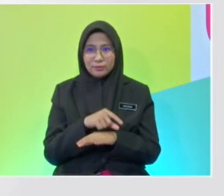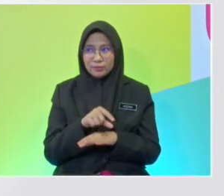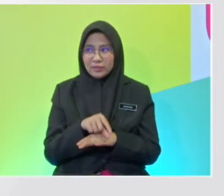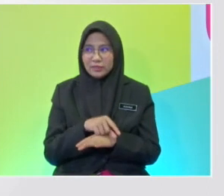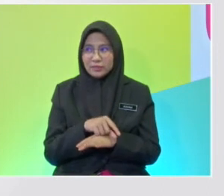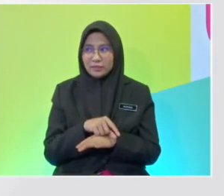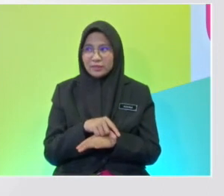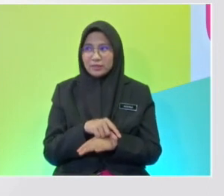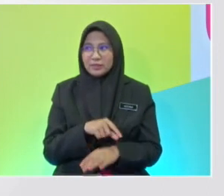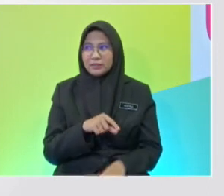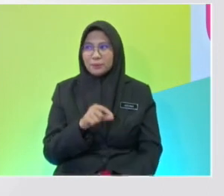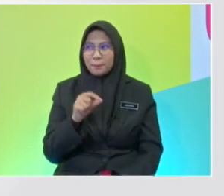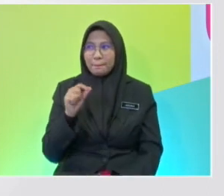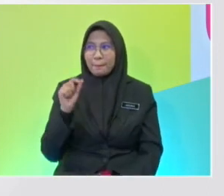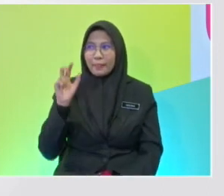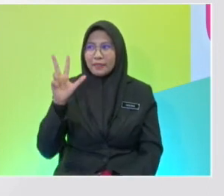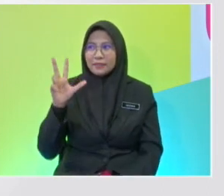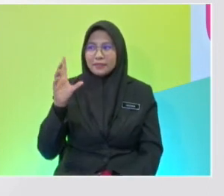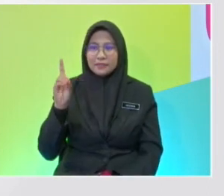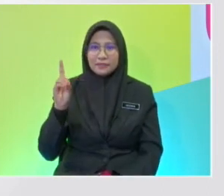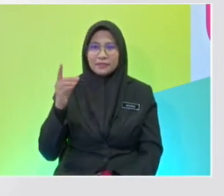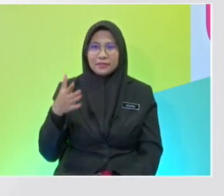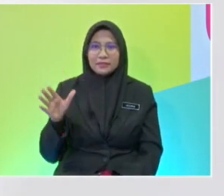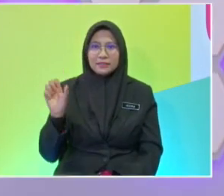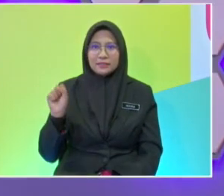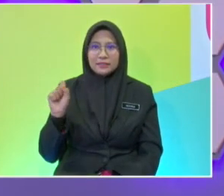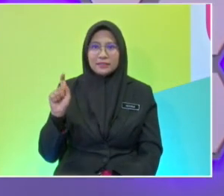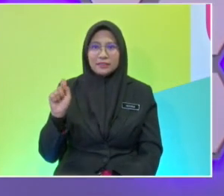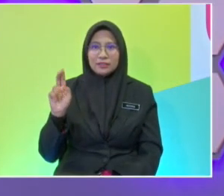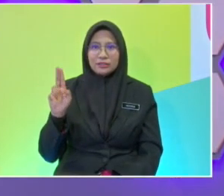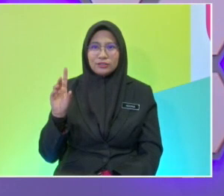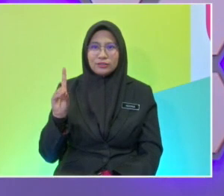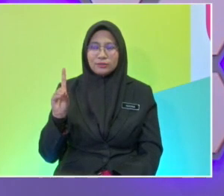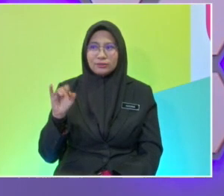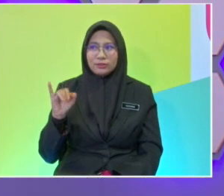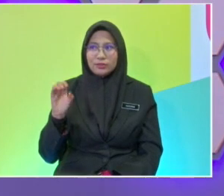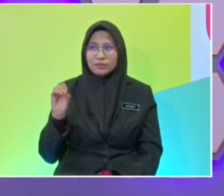yang telah diletakkan cahaya Oh macam mana